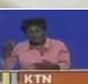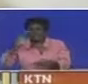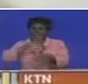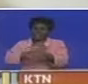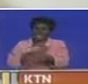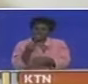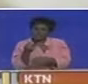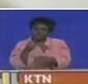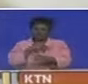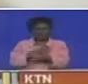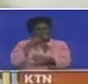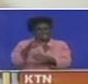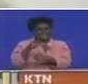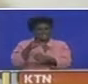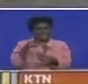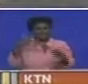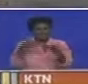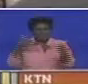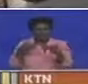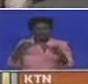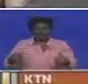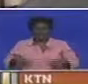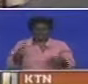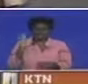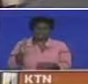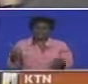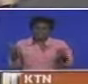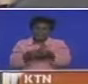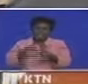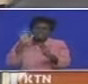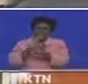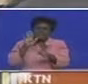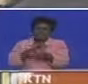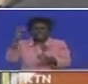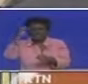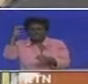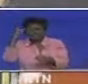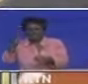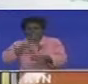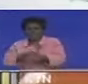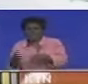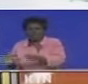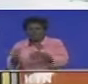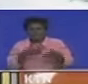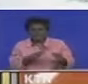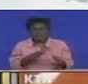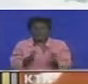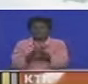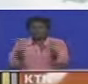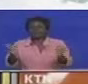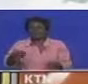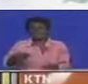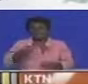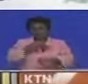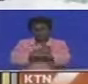shule ndogo ni pigo sana kwa maisha yake. Hata hivyo, wanafunzi wengi wanaopata nafasi katika shule za upili za umma